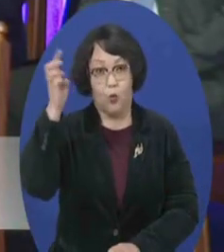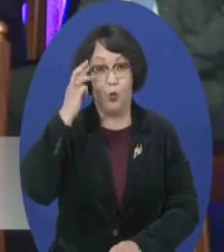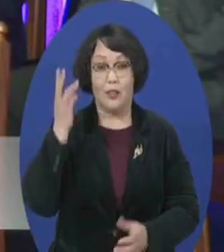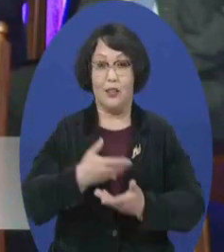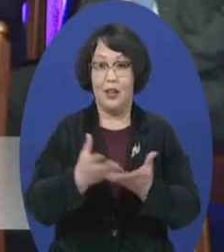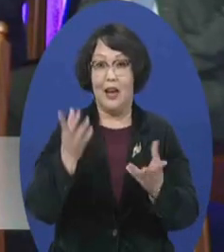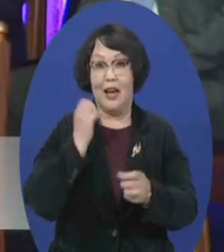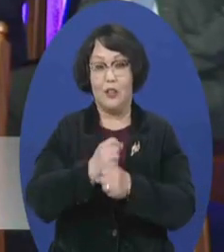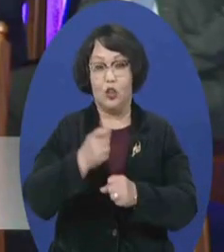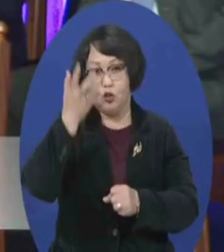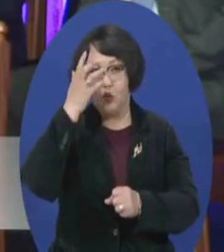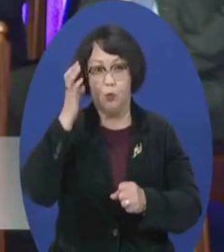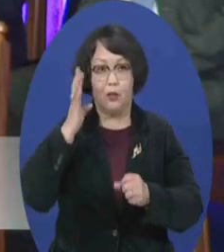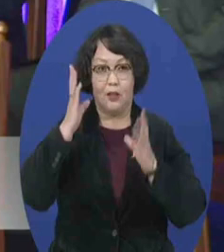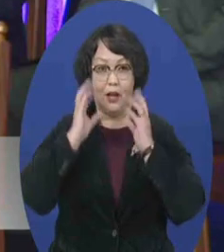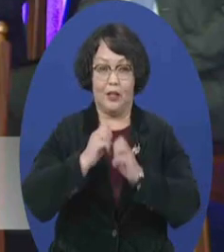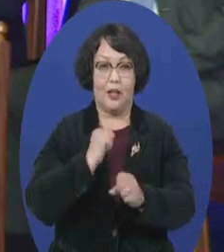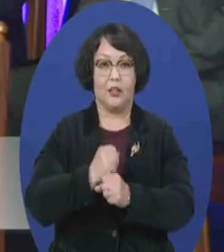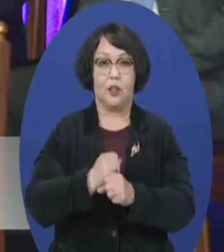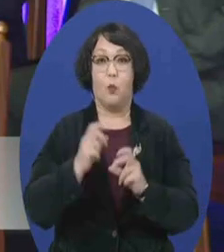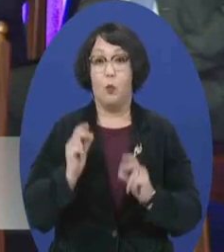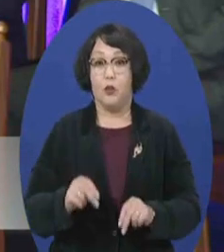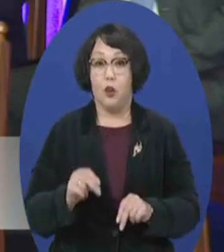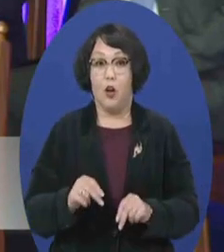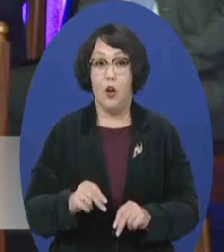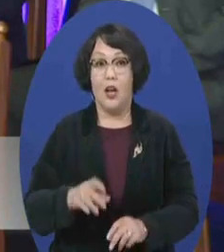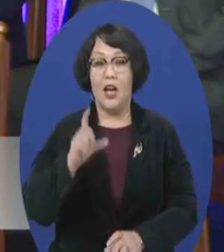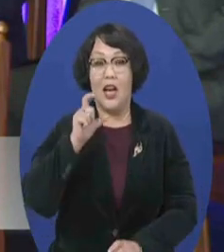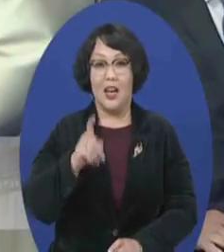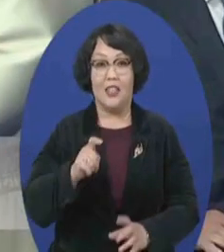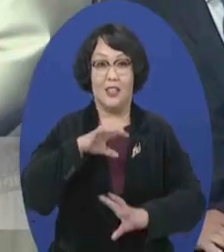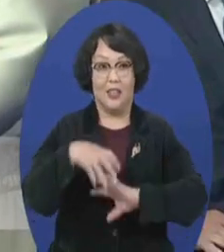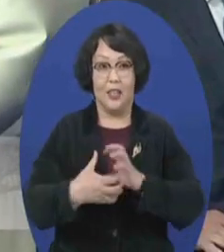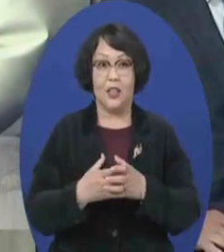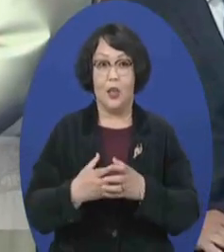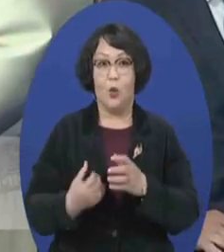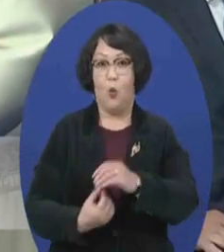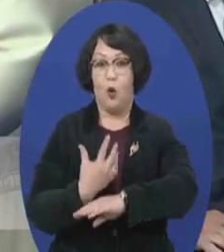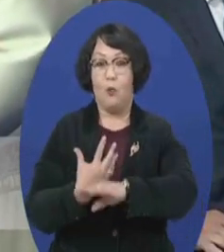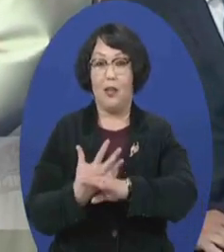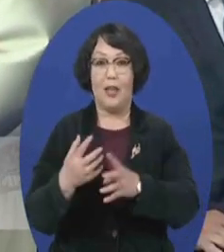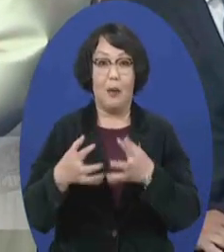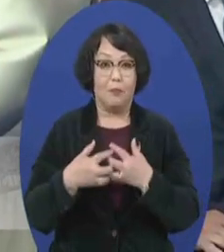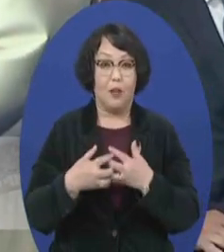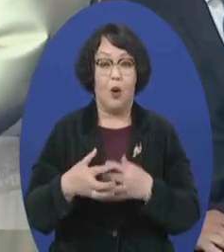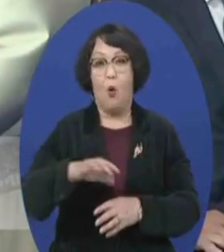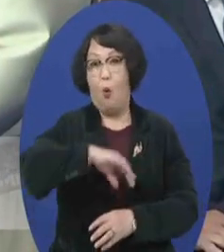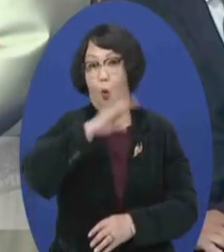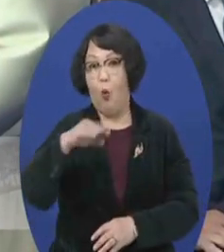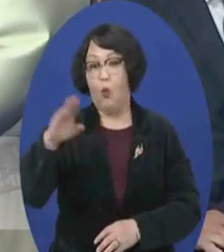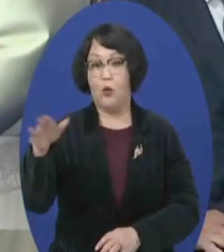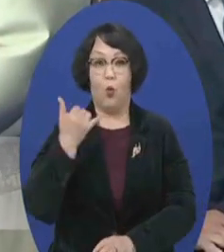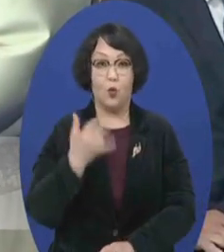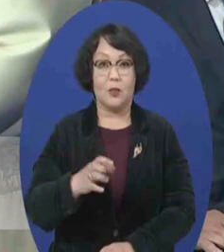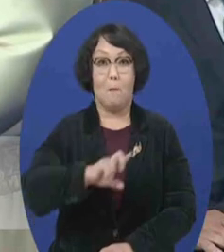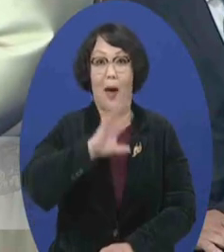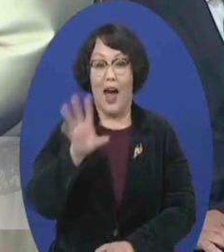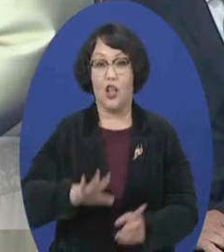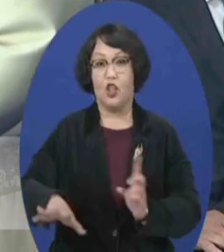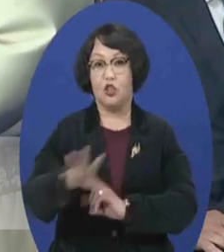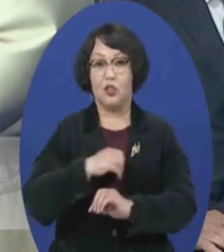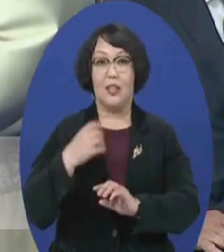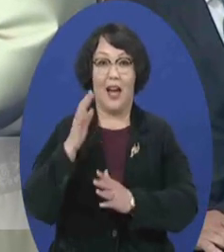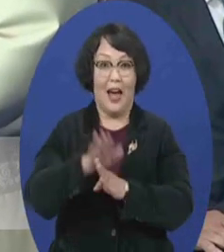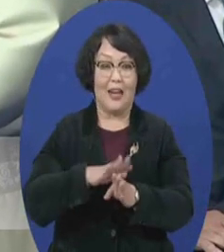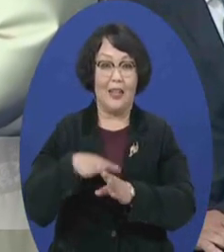бодлогыг чиглүүлэн ажиллах болно. Түүнчлэн их дэлхий, ургамал амьтан, уул ус, байгаль орчныг